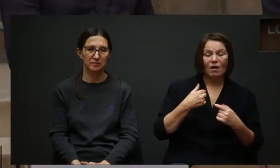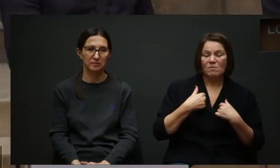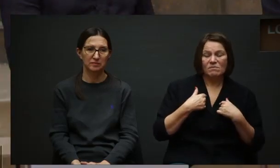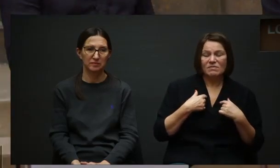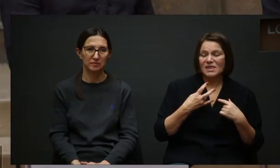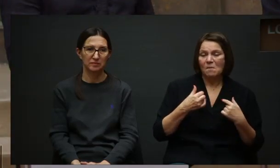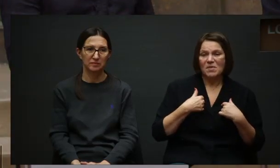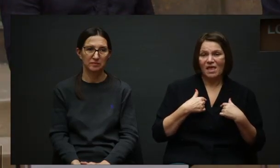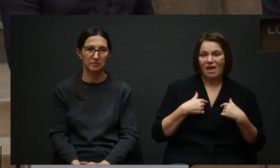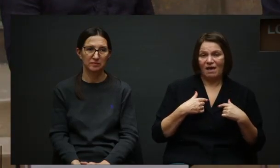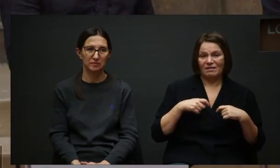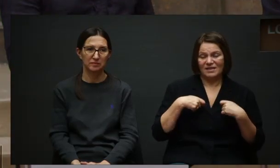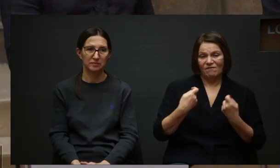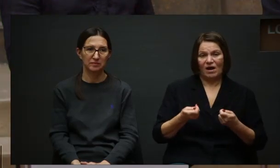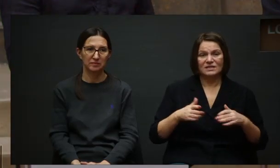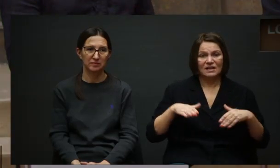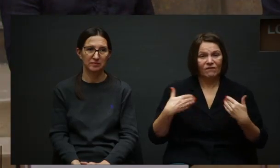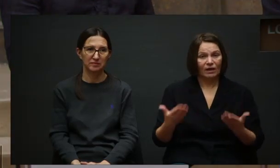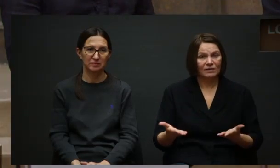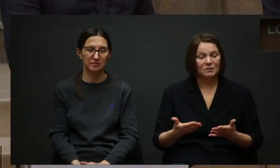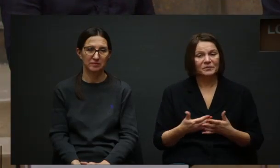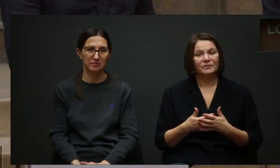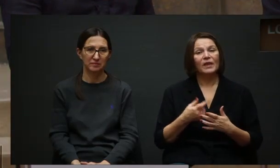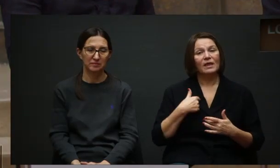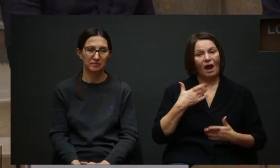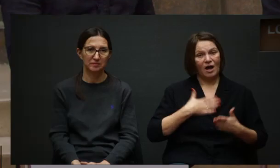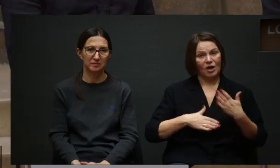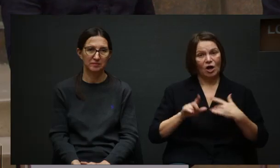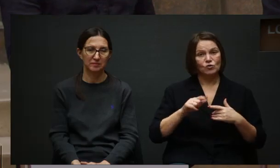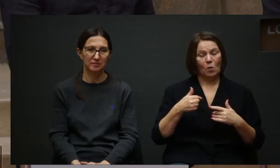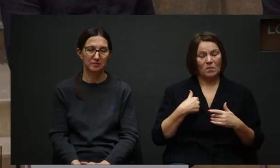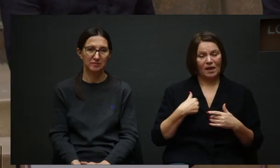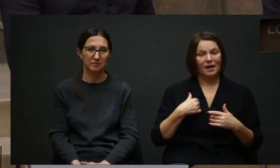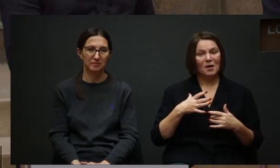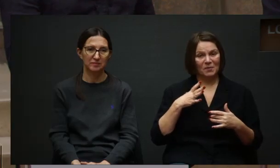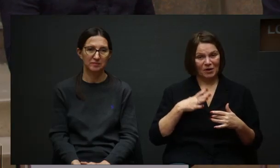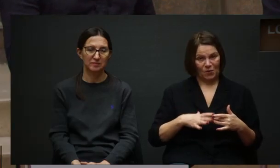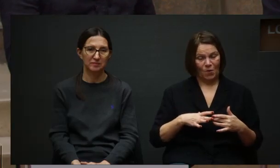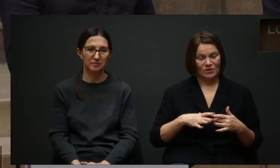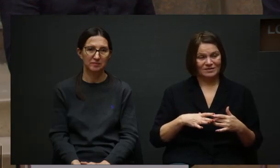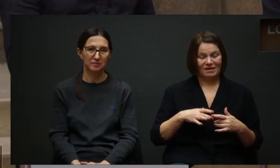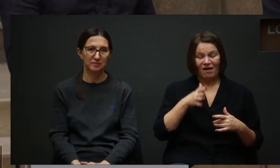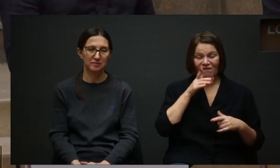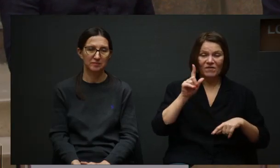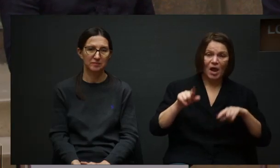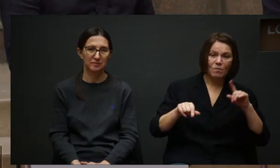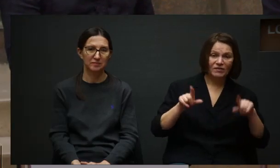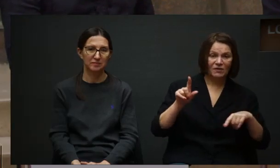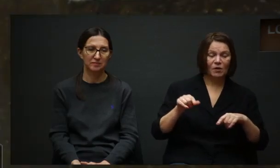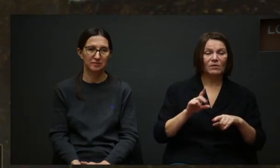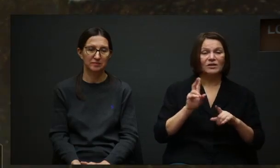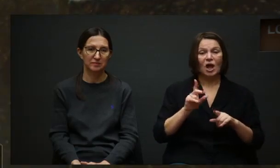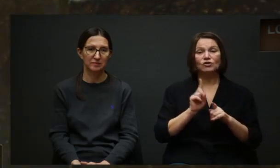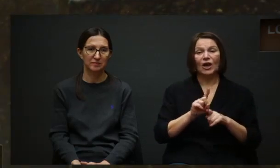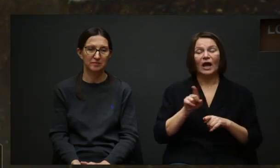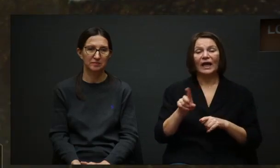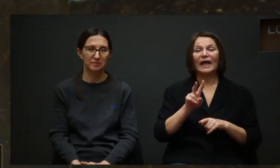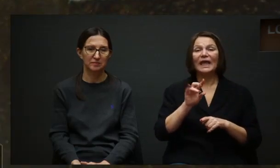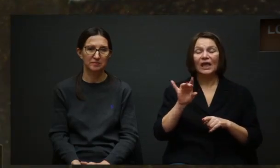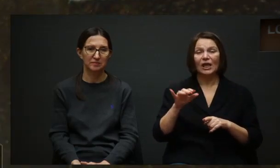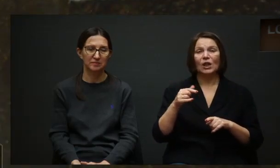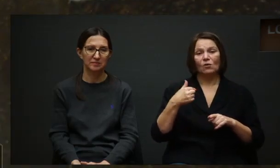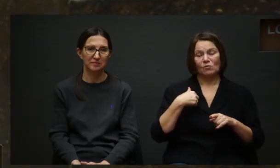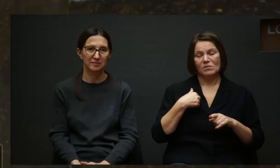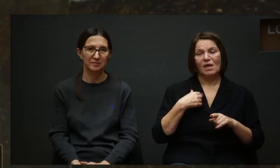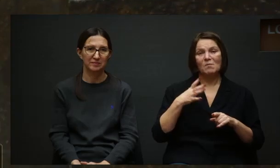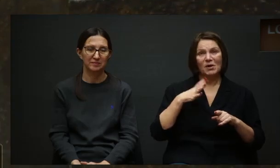советовать, но я рад, что мне приходится все-таки время от времени действительно, так же, как и Кириллу, развешивать